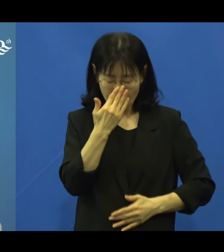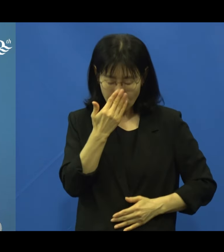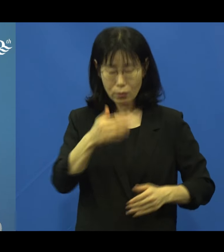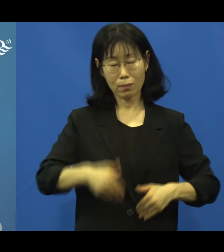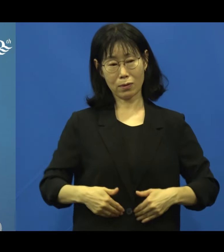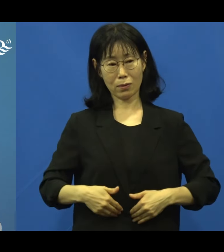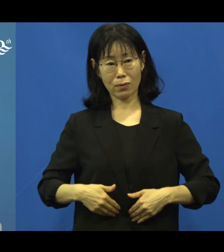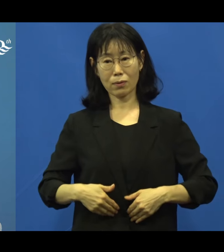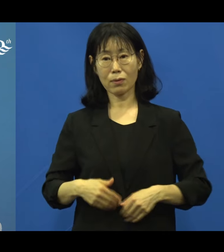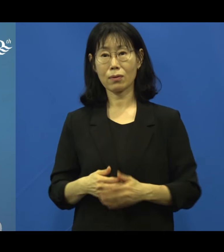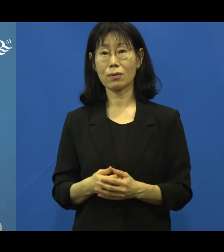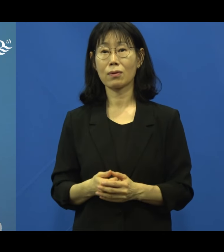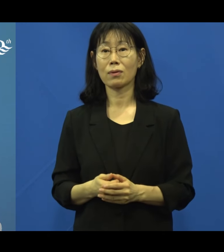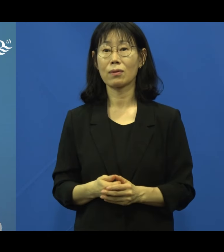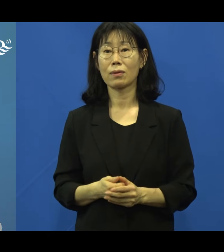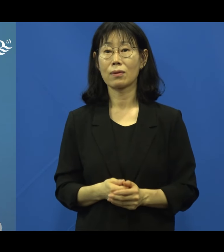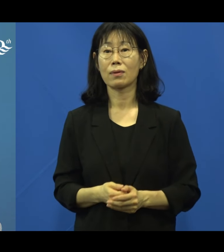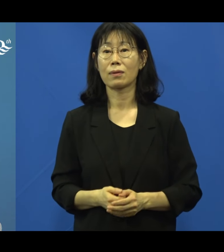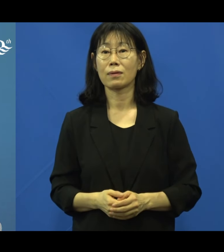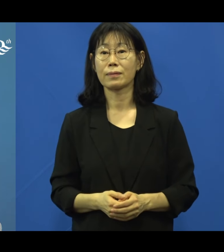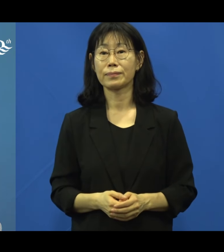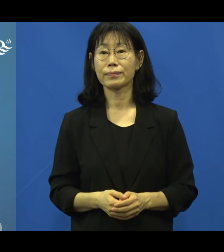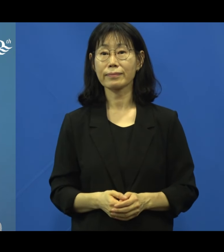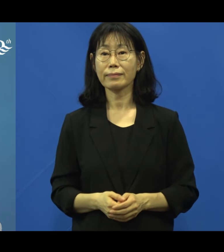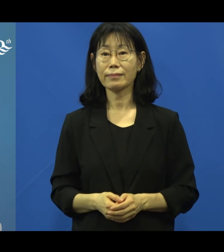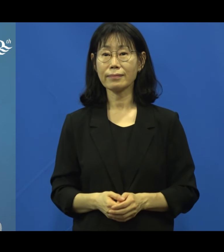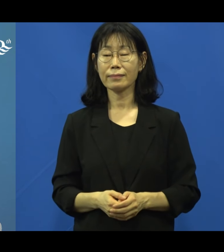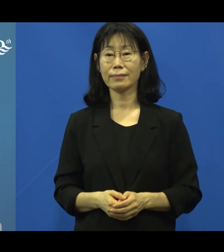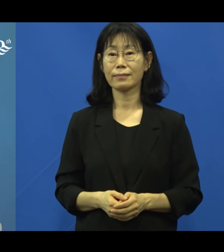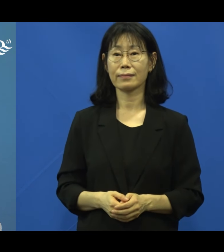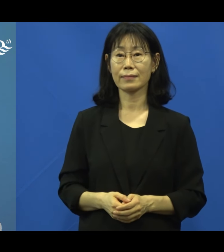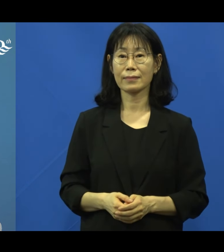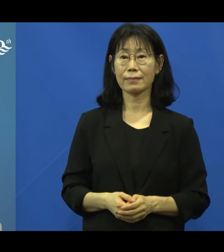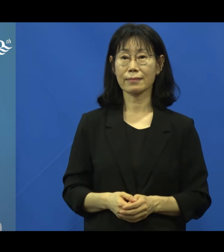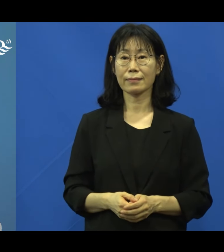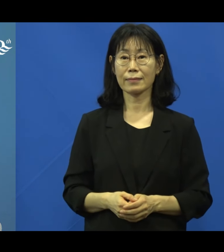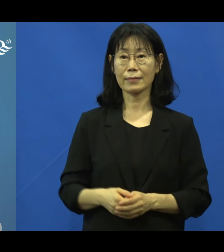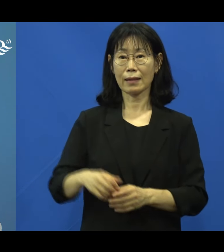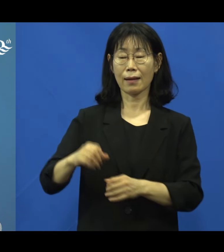관장도 하지 않을 뿐만 아니라 메시지만 주고 요단강 가서 7번.